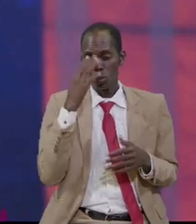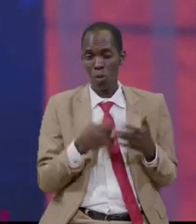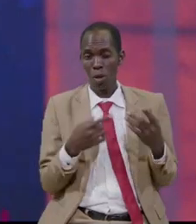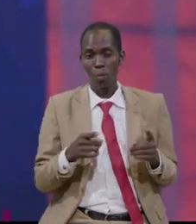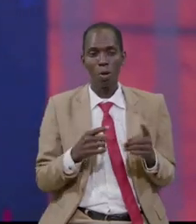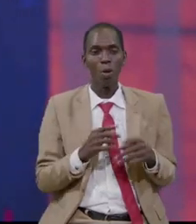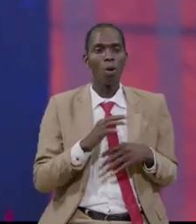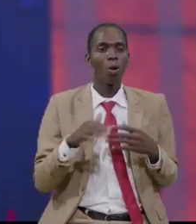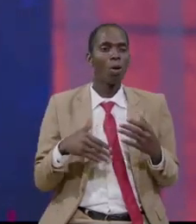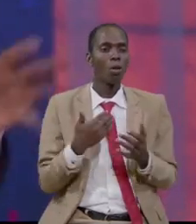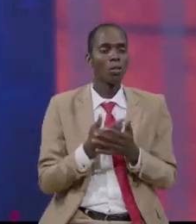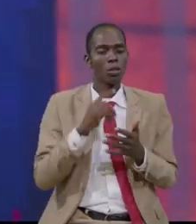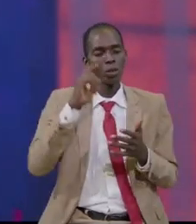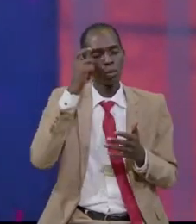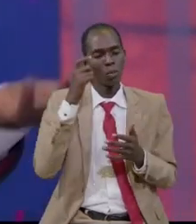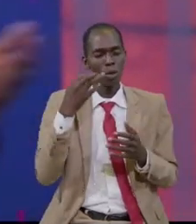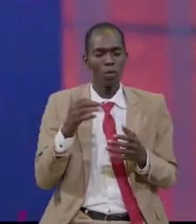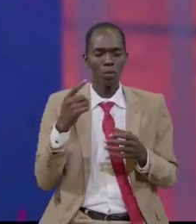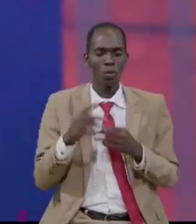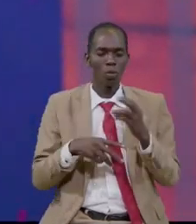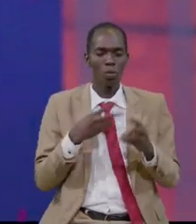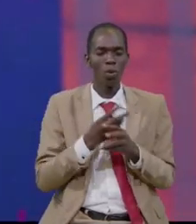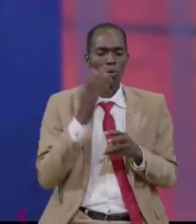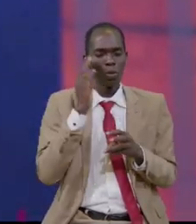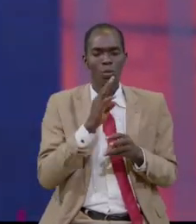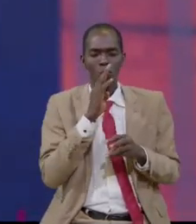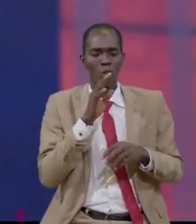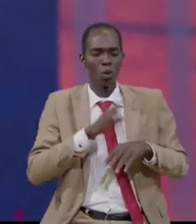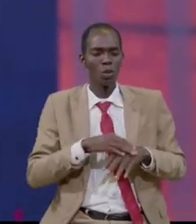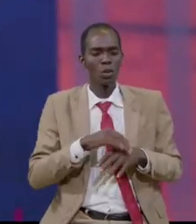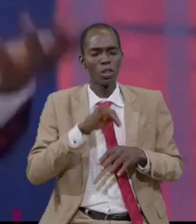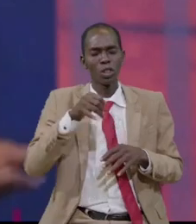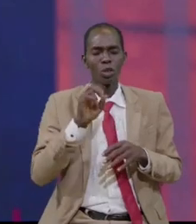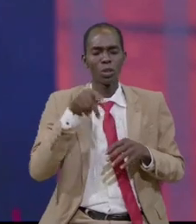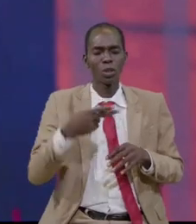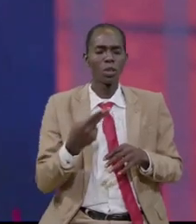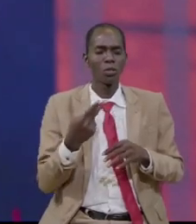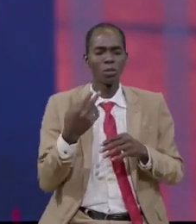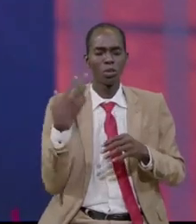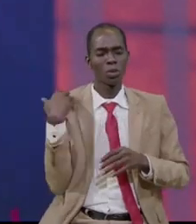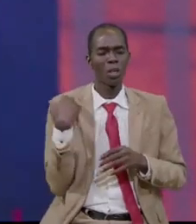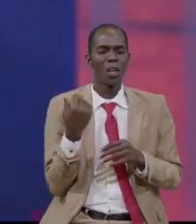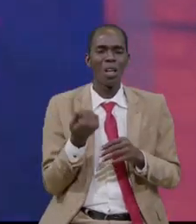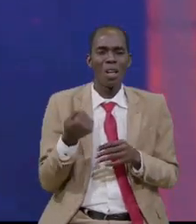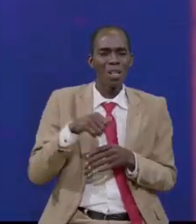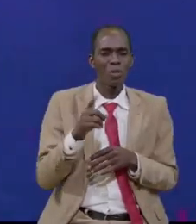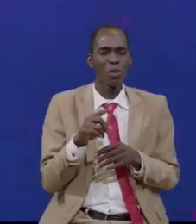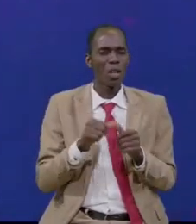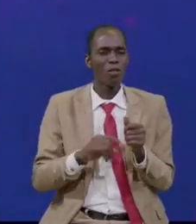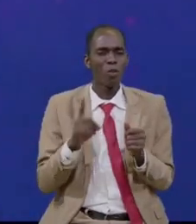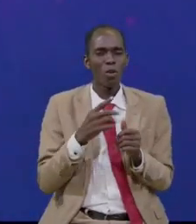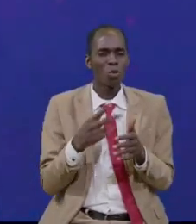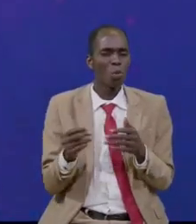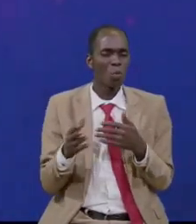seront sur son épaule. Eux tous, n'importe quel groupe de personnes, n'importe quelle nation et quelle que soit la